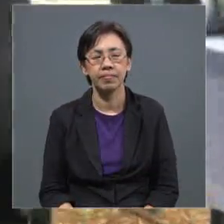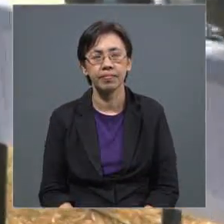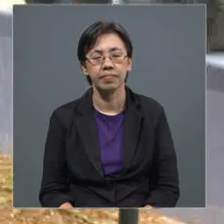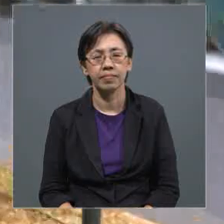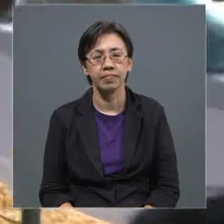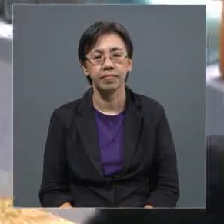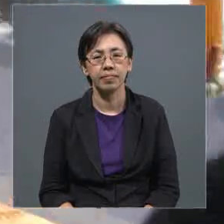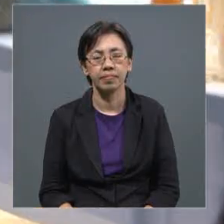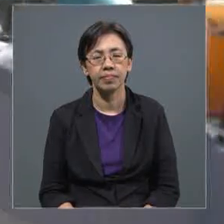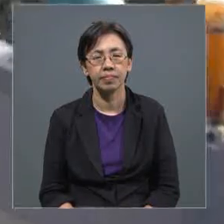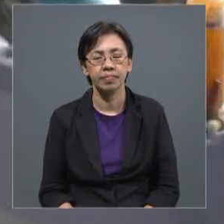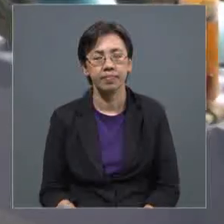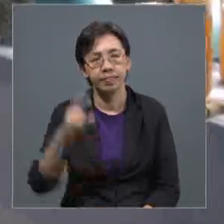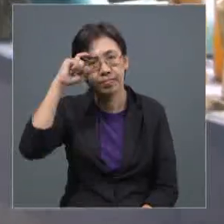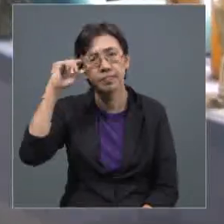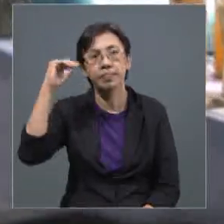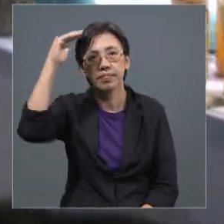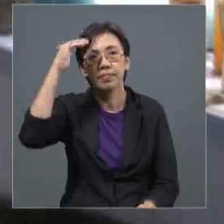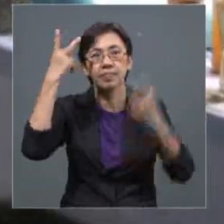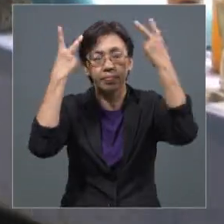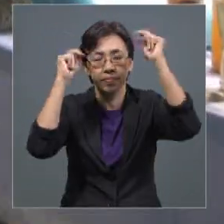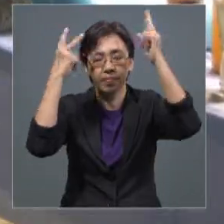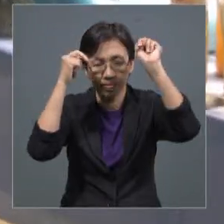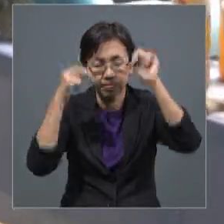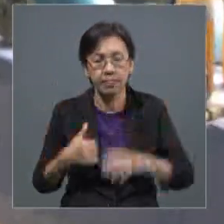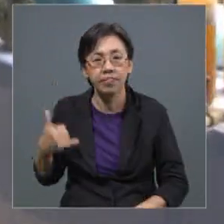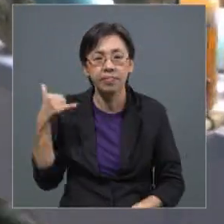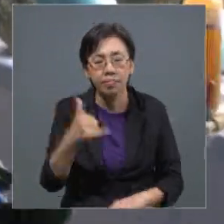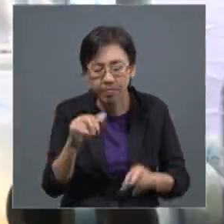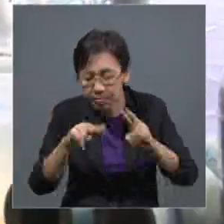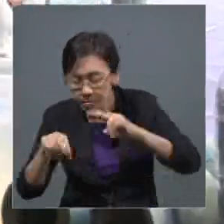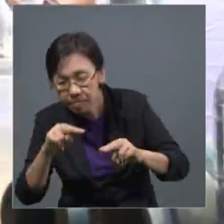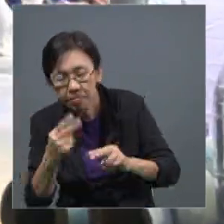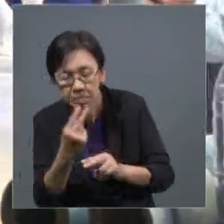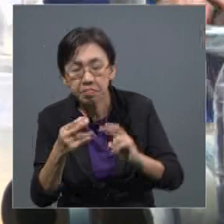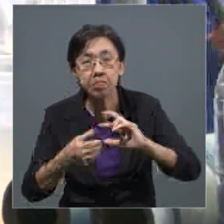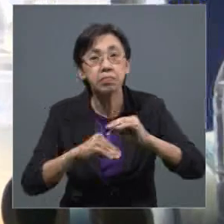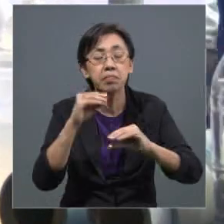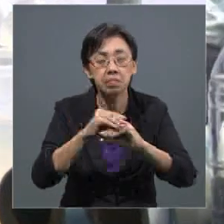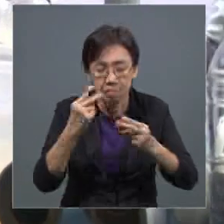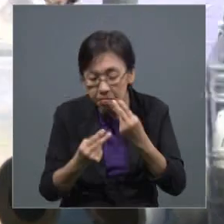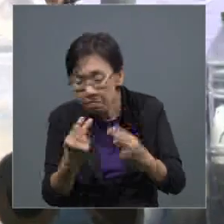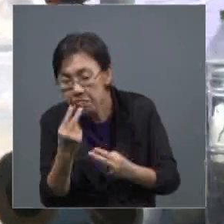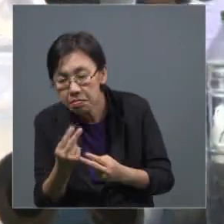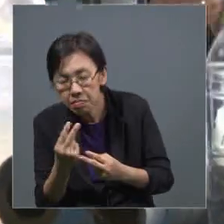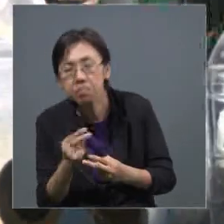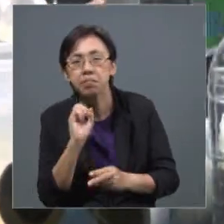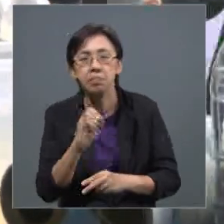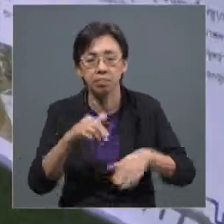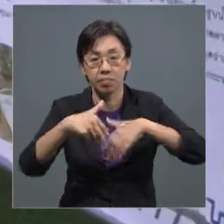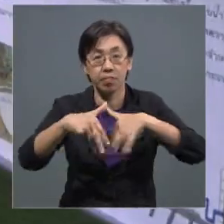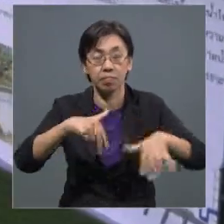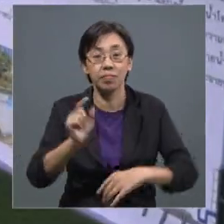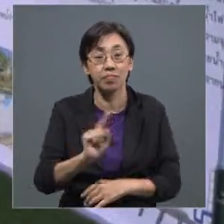ท่านี้ภายหลังจากที่นายเศรษฐาทวีสินนายกรัฐมนตรีได้เดินทางมาลงพื้นที่ติดตามโครงการนี้ด้วยตัวเองก็ได้ยืนยันกับชาวตำบลน้ำดิ